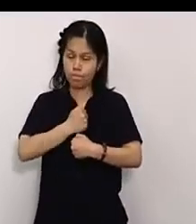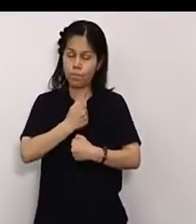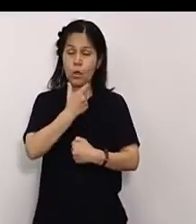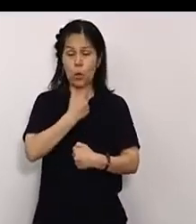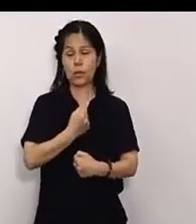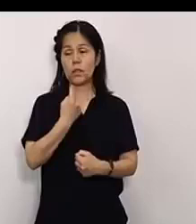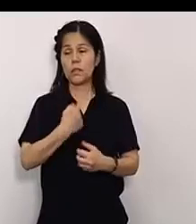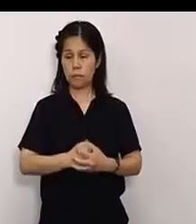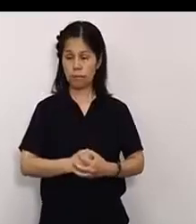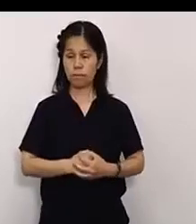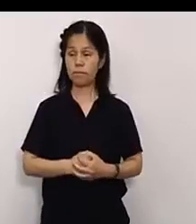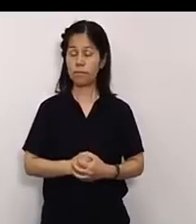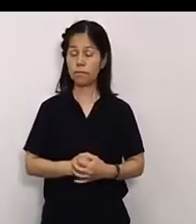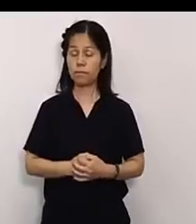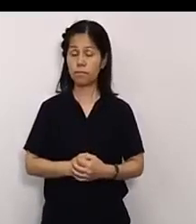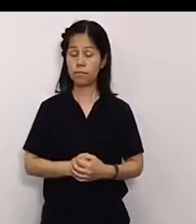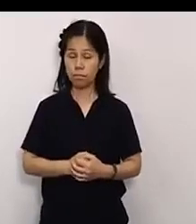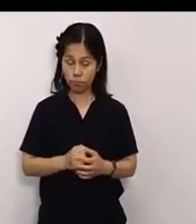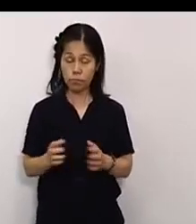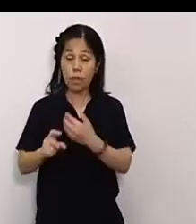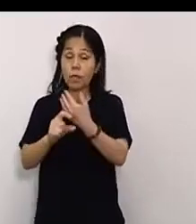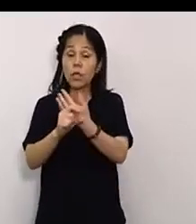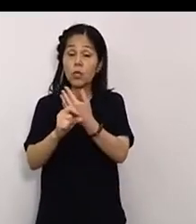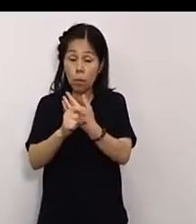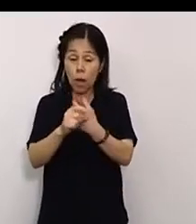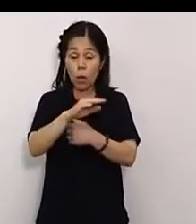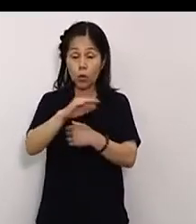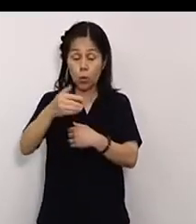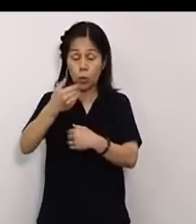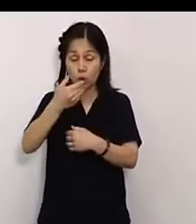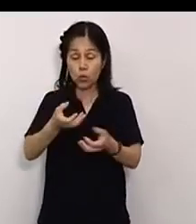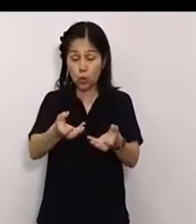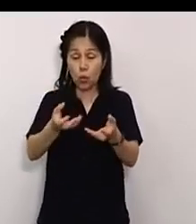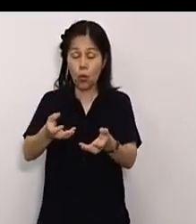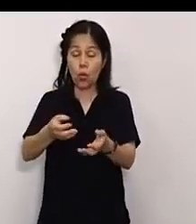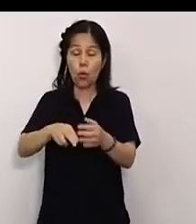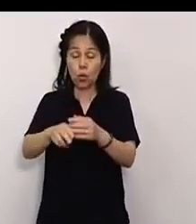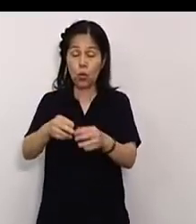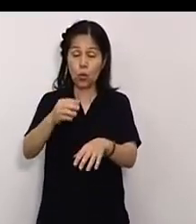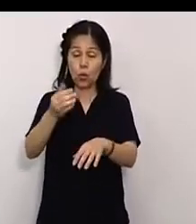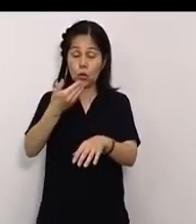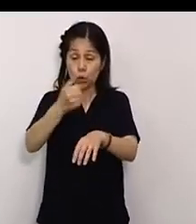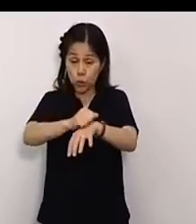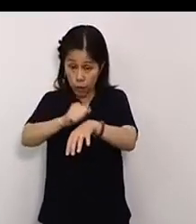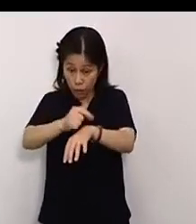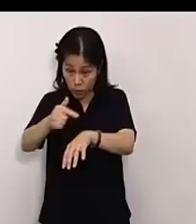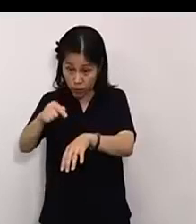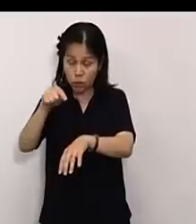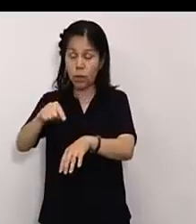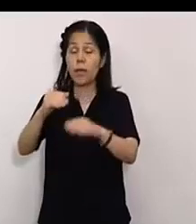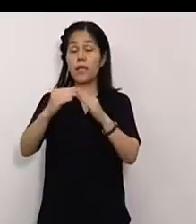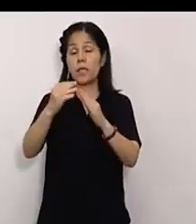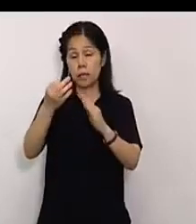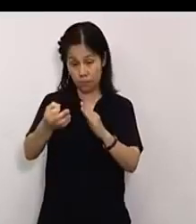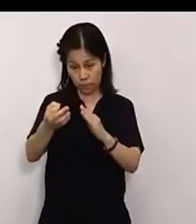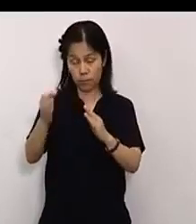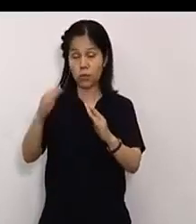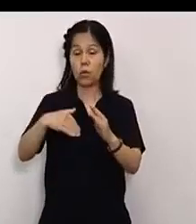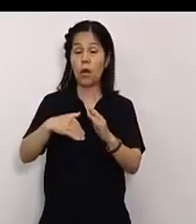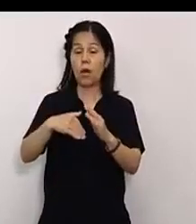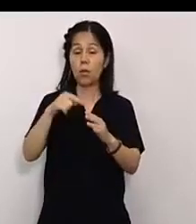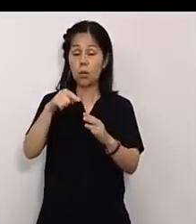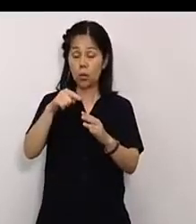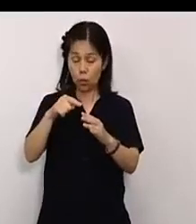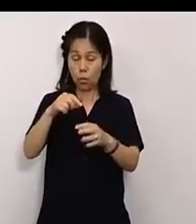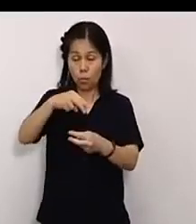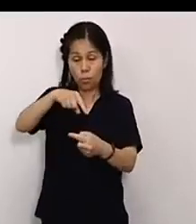。 あの例えば、子ども食堂で使う食材の調達ですとか、あるいはその場所の家賃ですとか、はい、その維持してこう